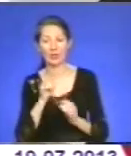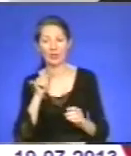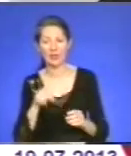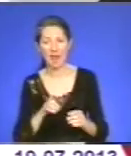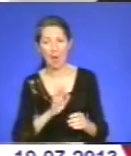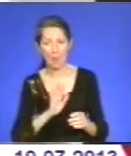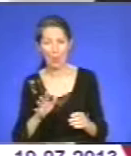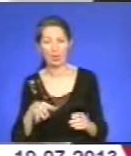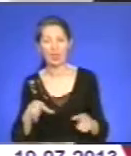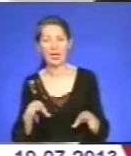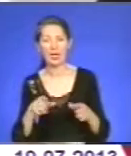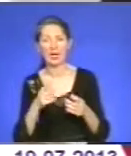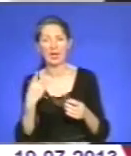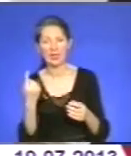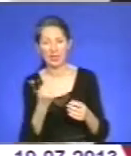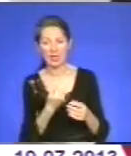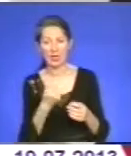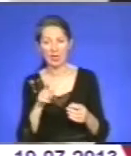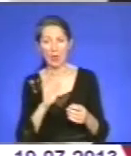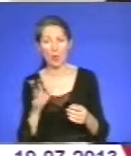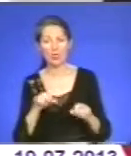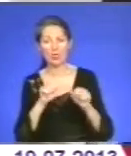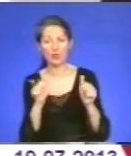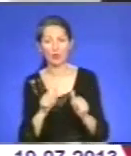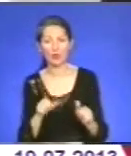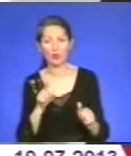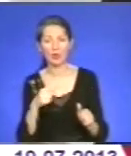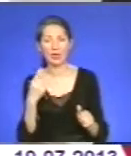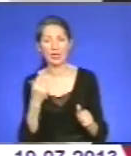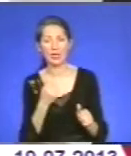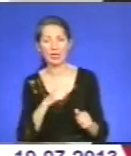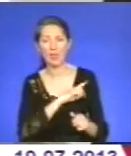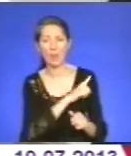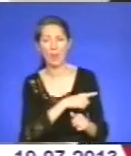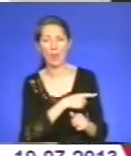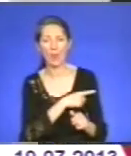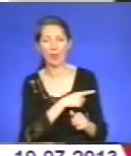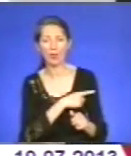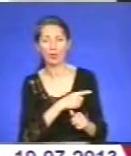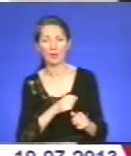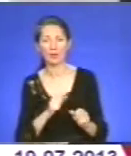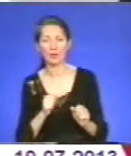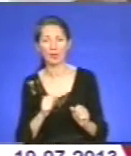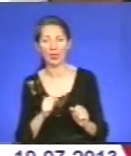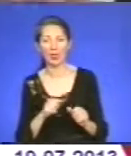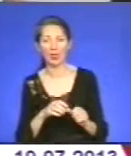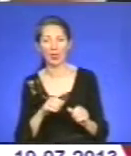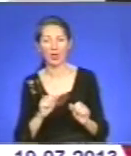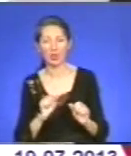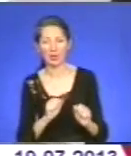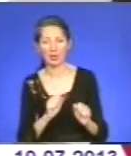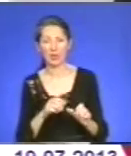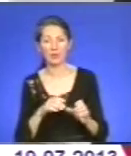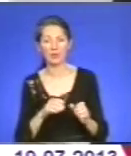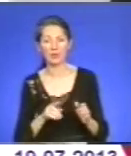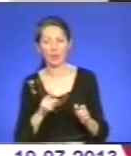буде єдність, якщо там буде сформовано отой єдиний могутній засіб, оця ріля, з неї виросте